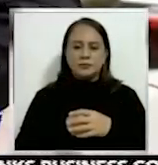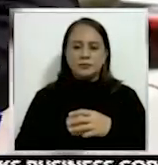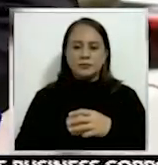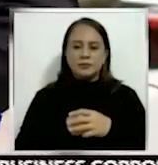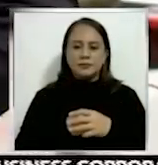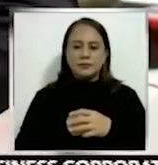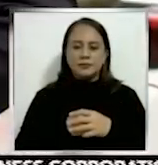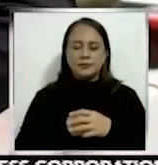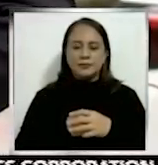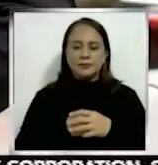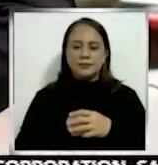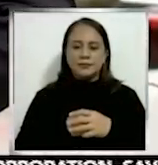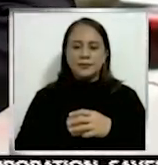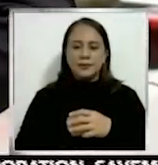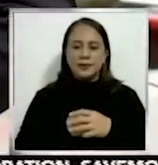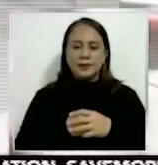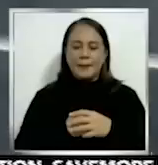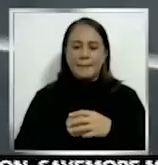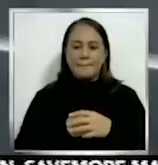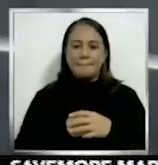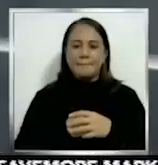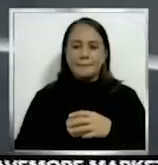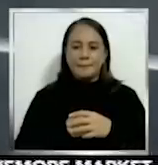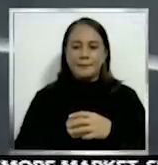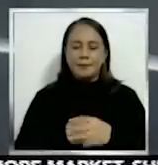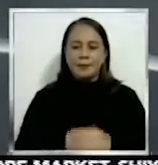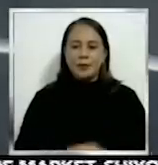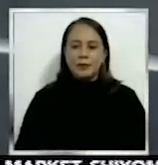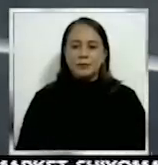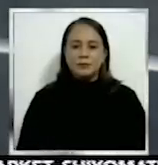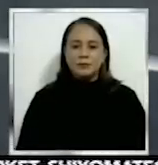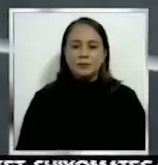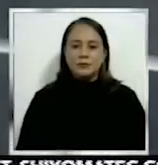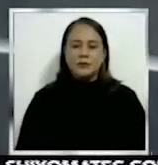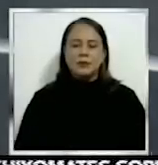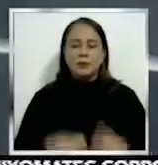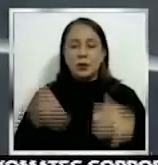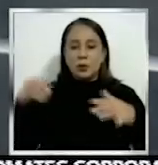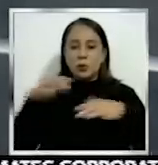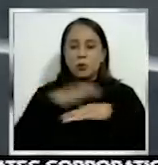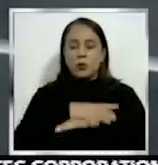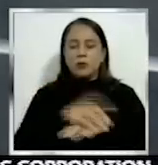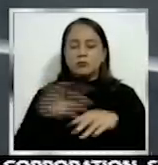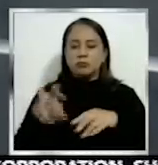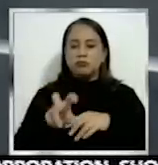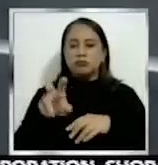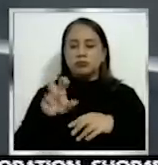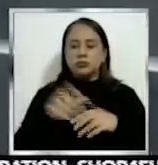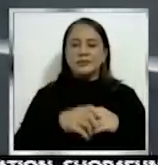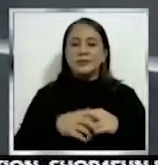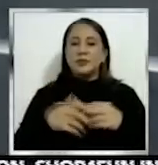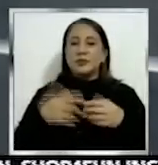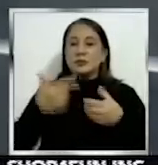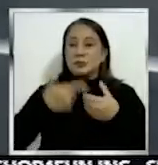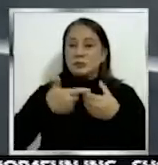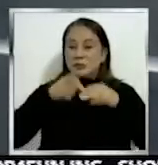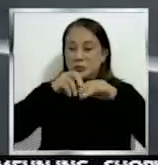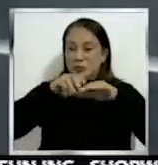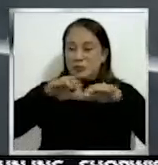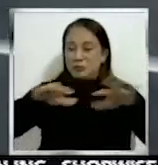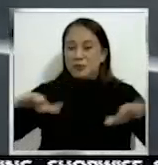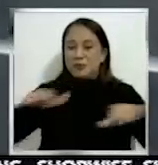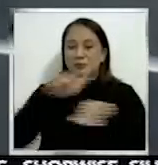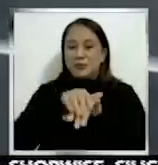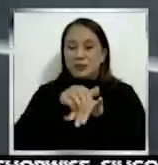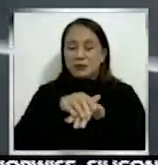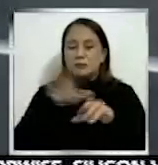Nakatutok, 24 oras. Sa laki ng epekto sa turismo ng oil spill sa Mindoro, isinama na yan ng Tourism Department sa